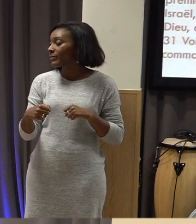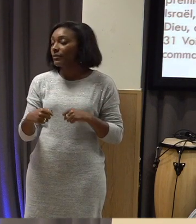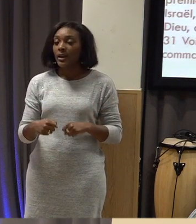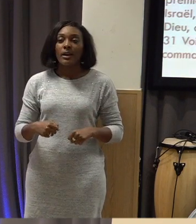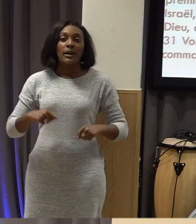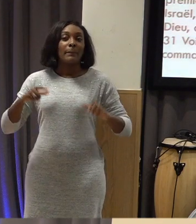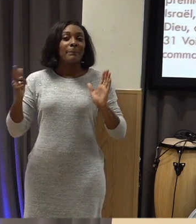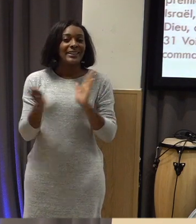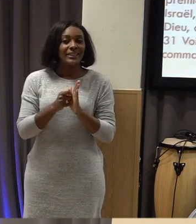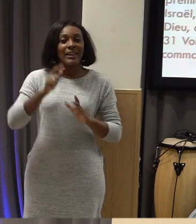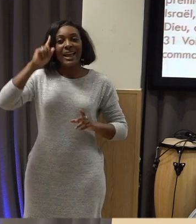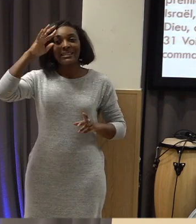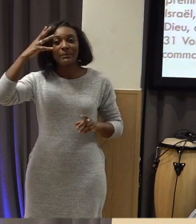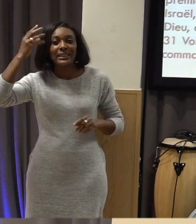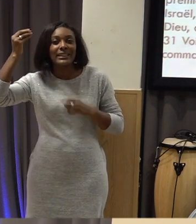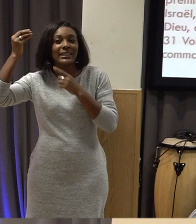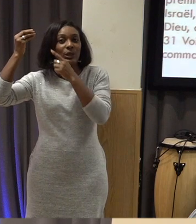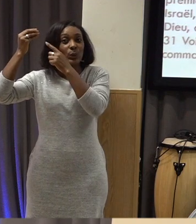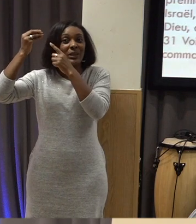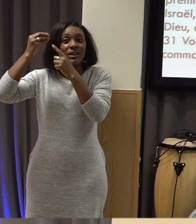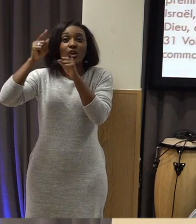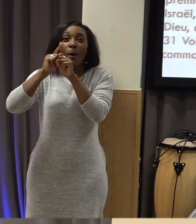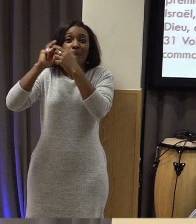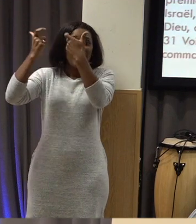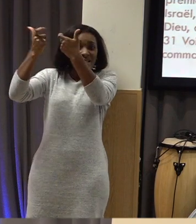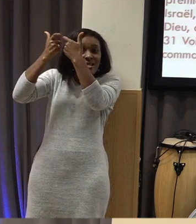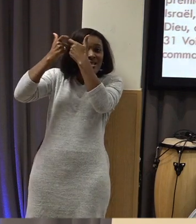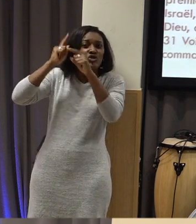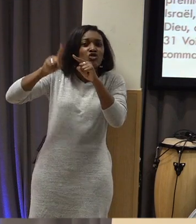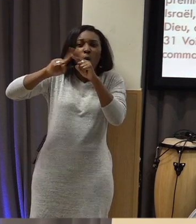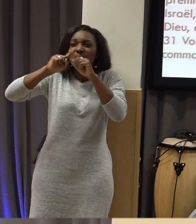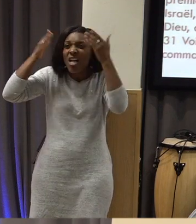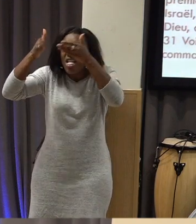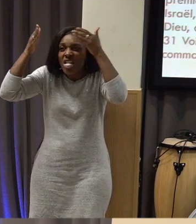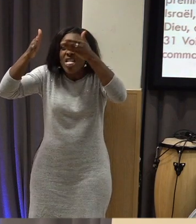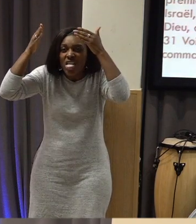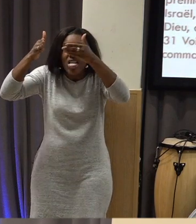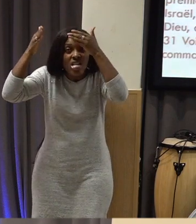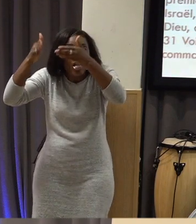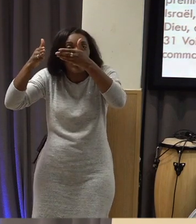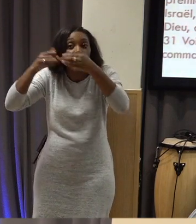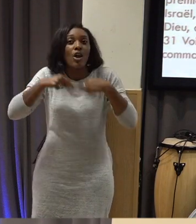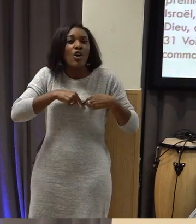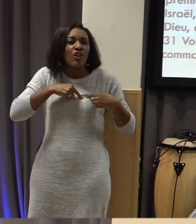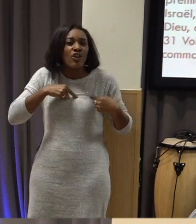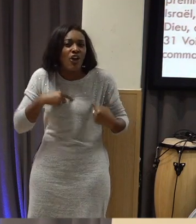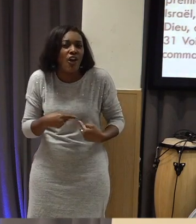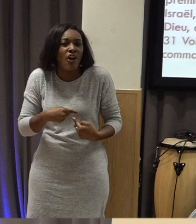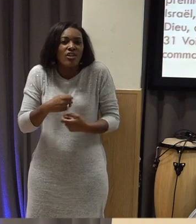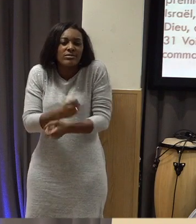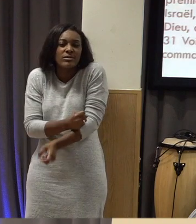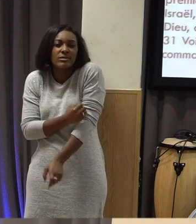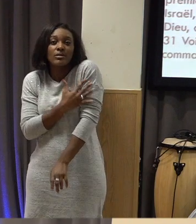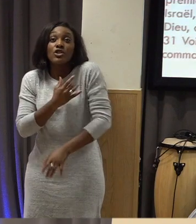Lorsque l'esprit est épris d'un objet, que le cœur et les sentiments